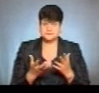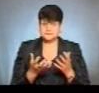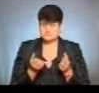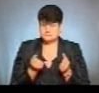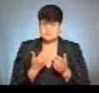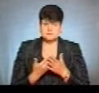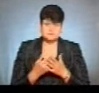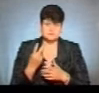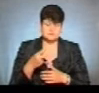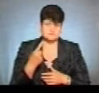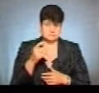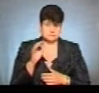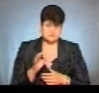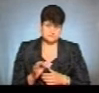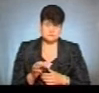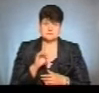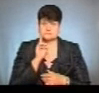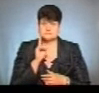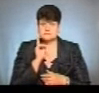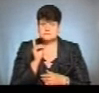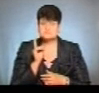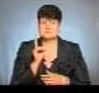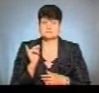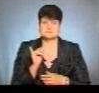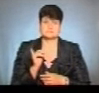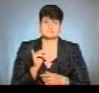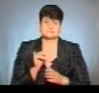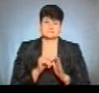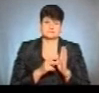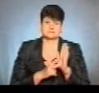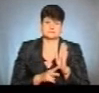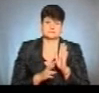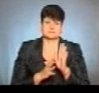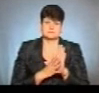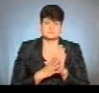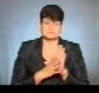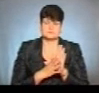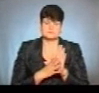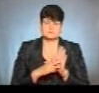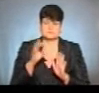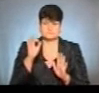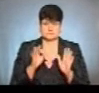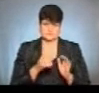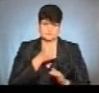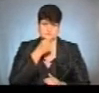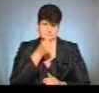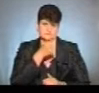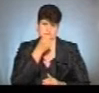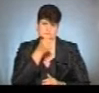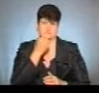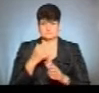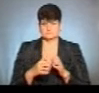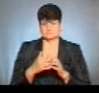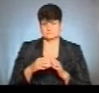брати 21% молоді, і відповідно 79% це такі зрілі або середнього